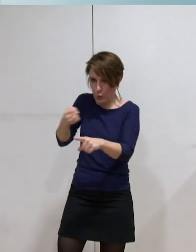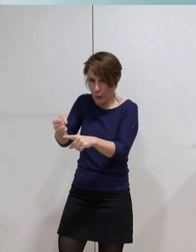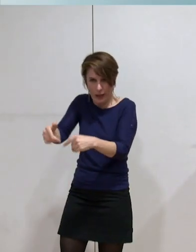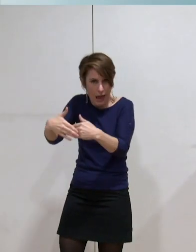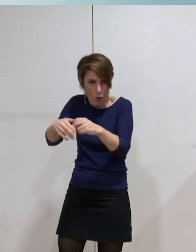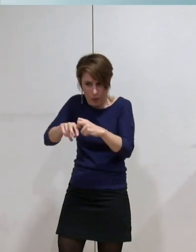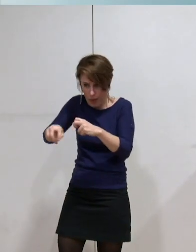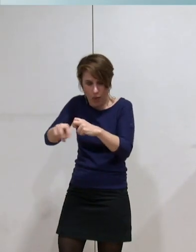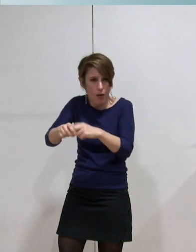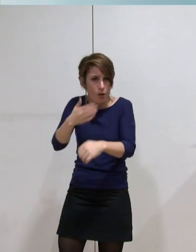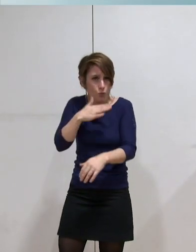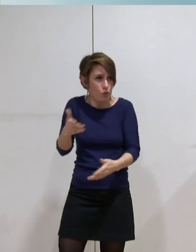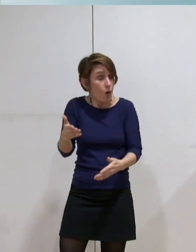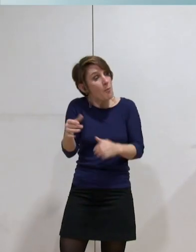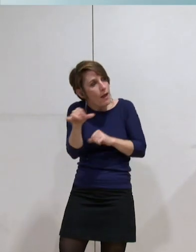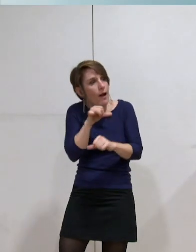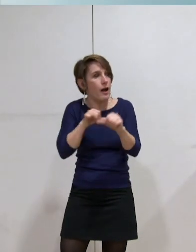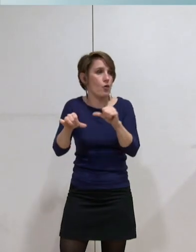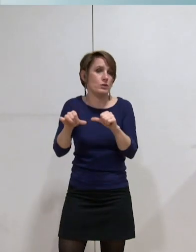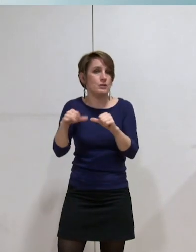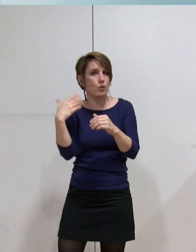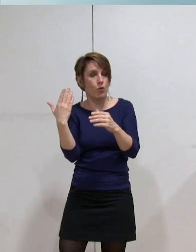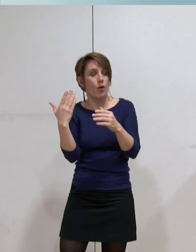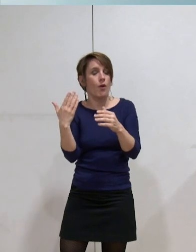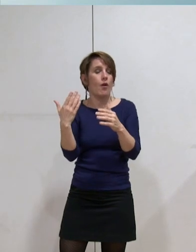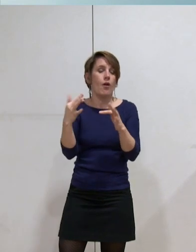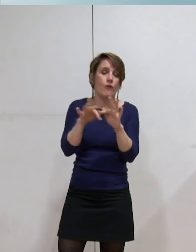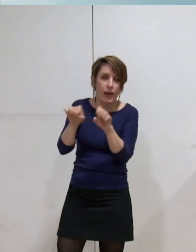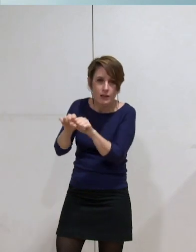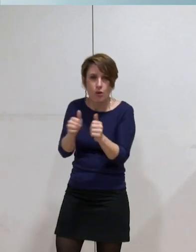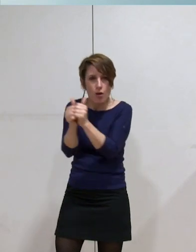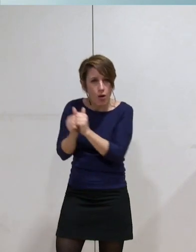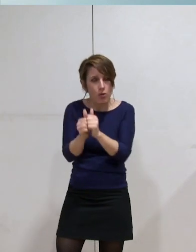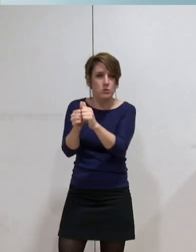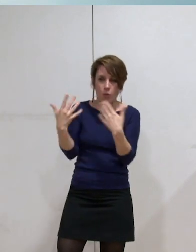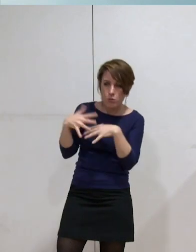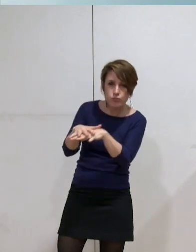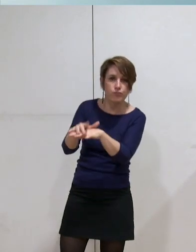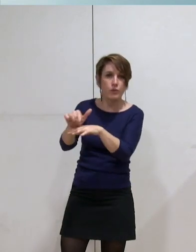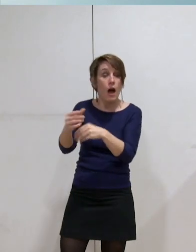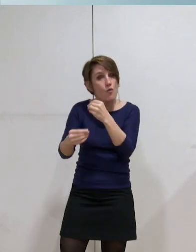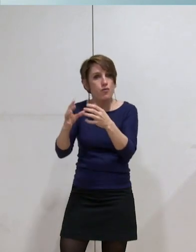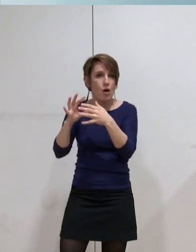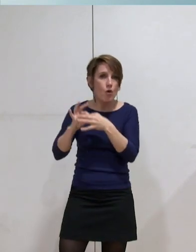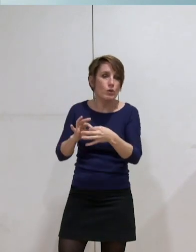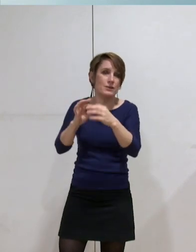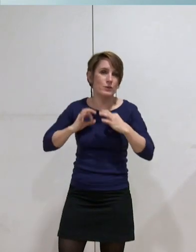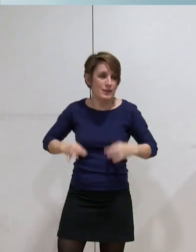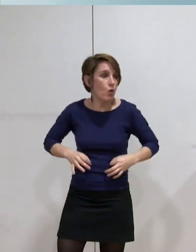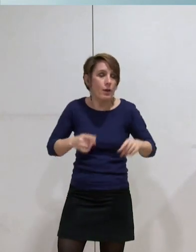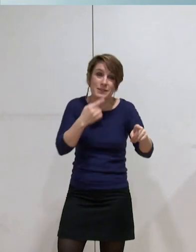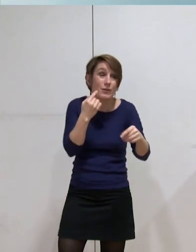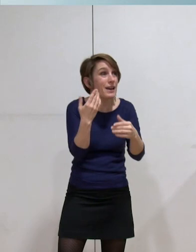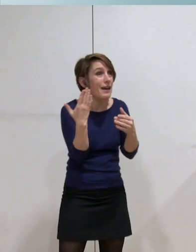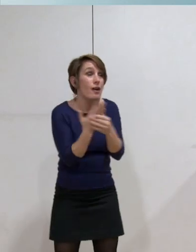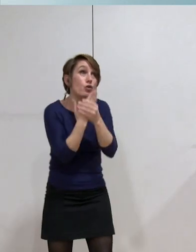si il justifient d'une demande de regroupement de fraterie fraterie pardon et continuité scolaire ils a pas à passer par C demande